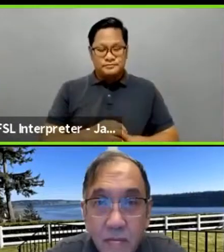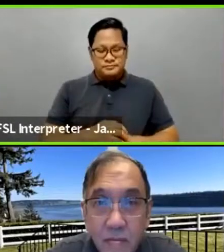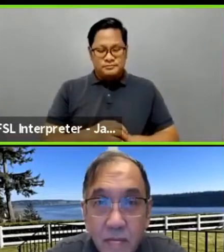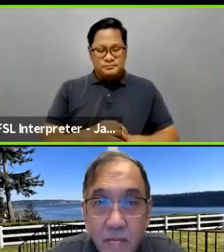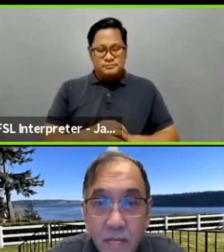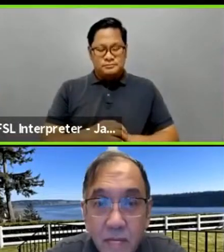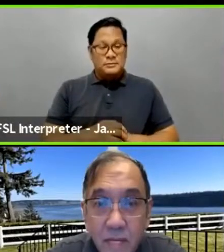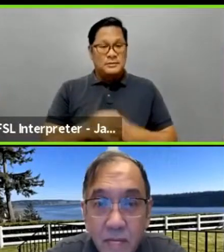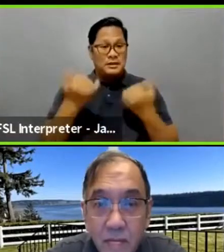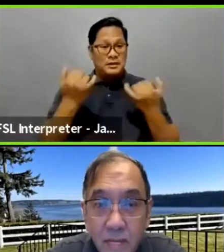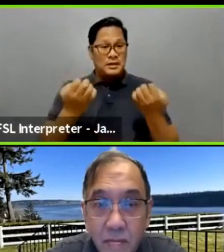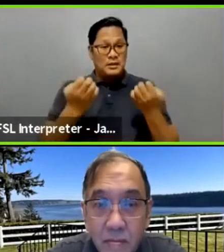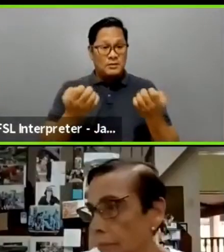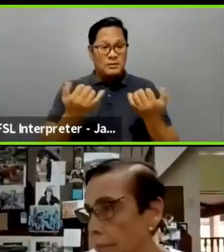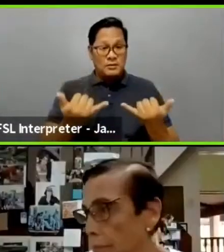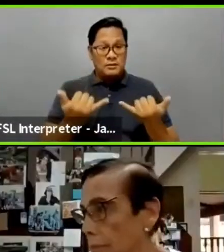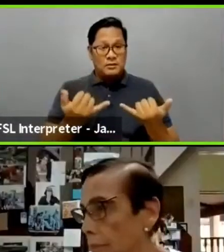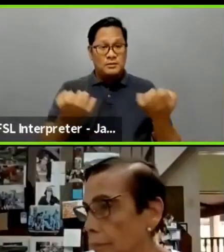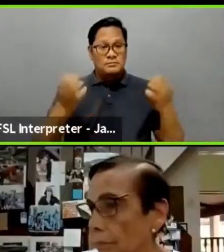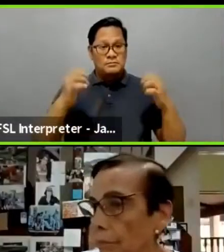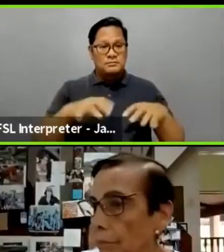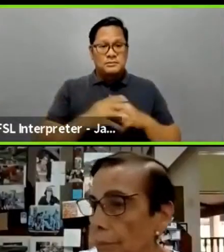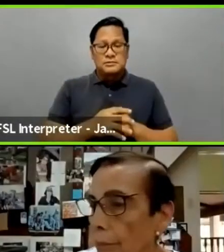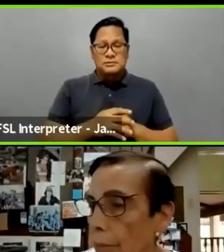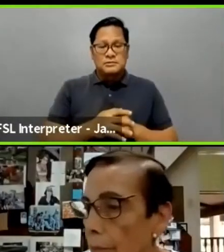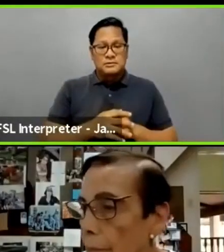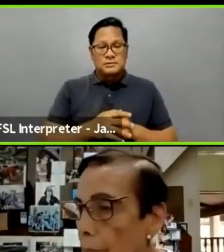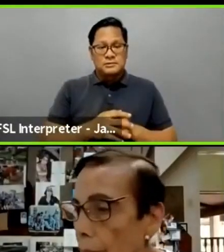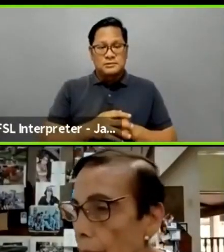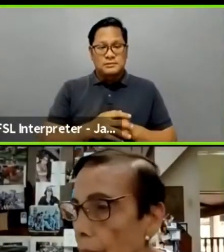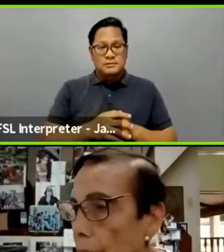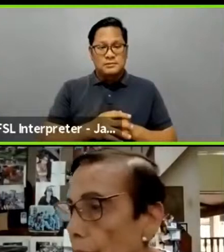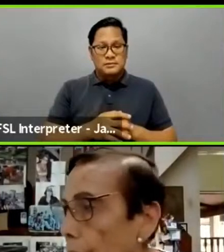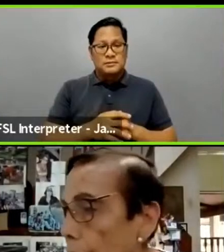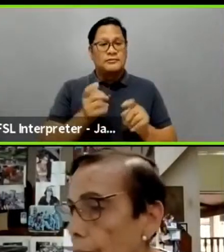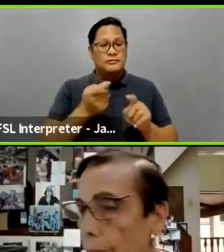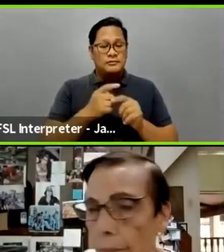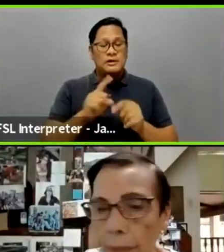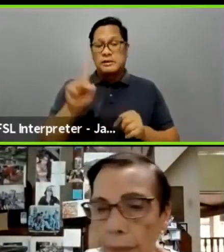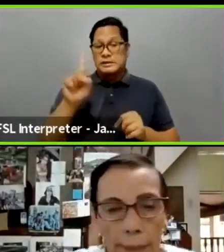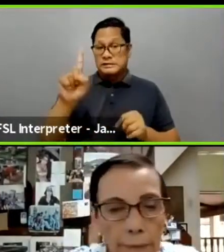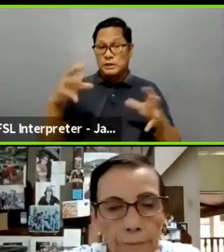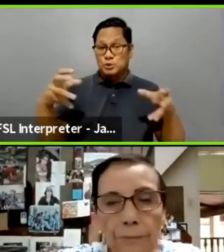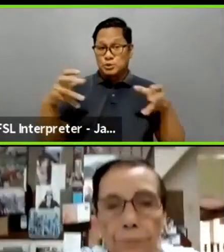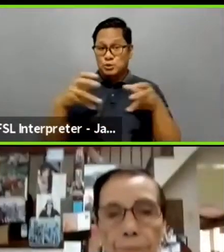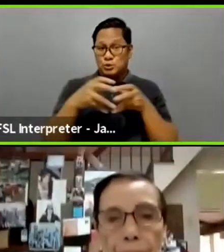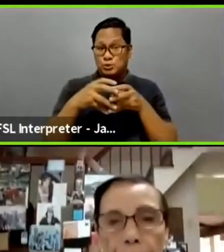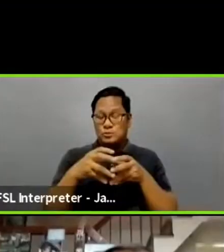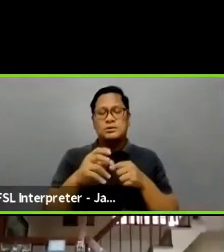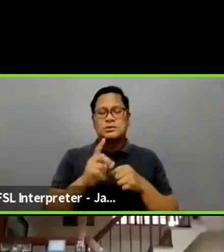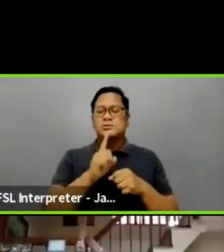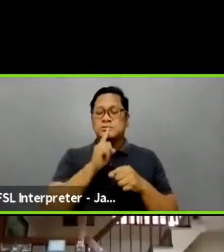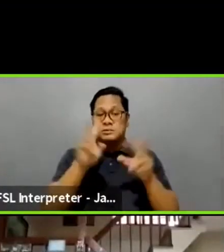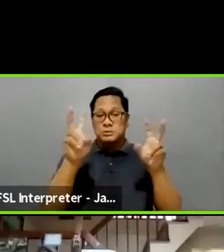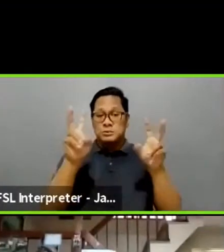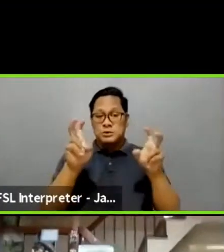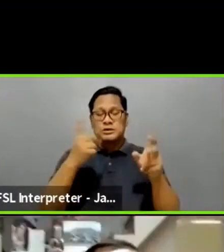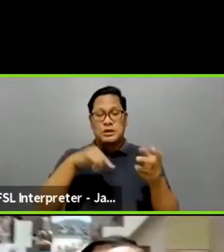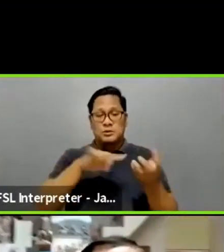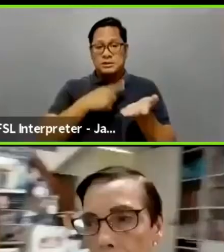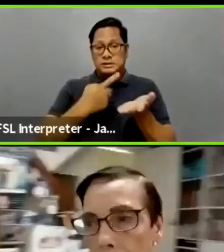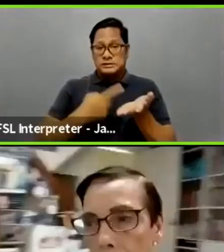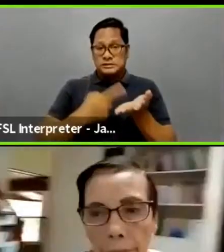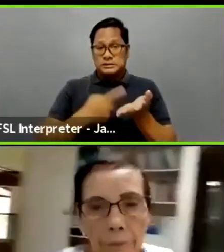Ang event natin ay galing nga sa isang sambayanan at ang pamagat ng ating session